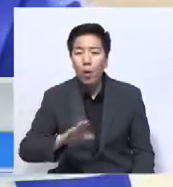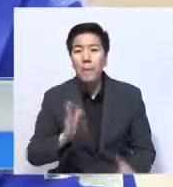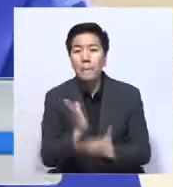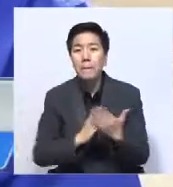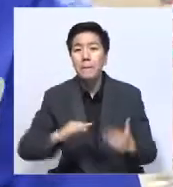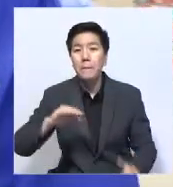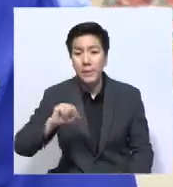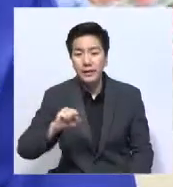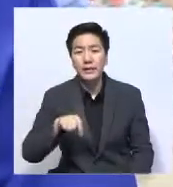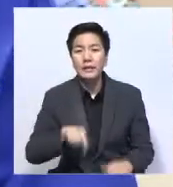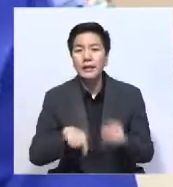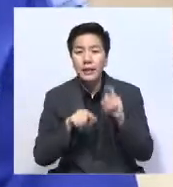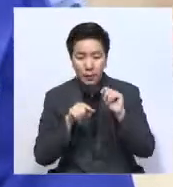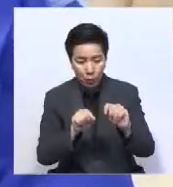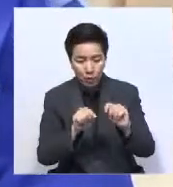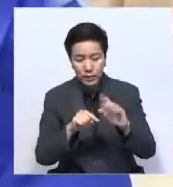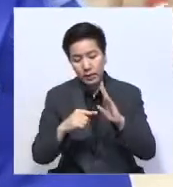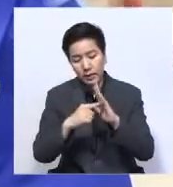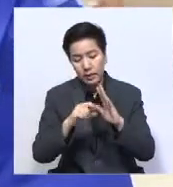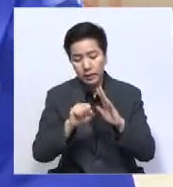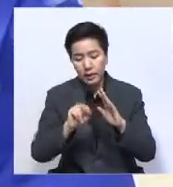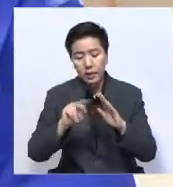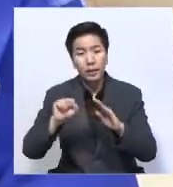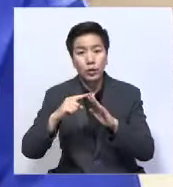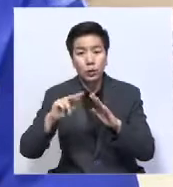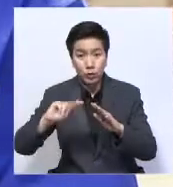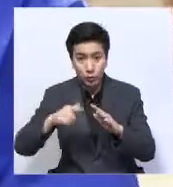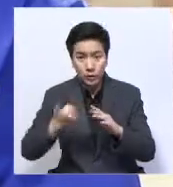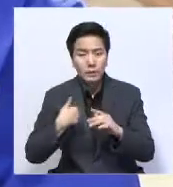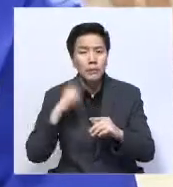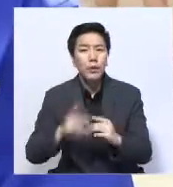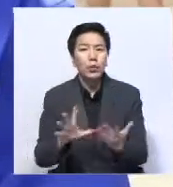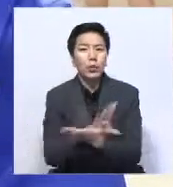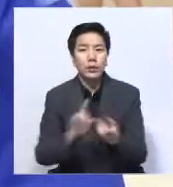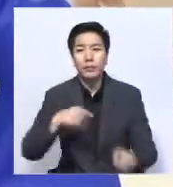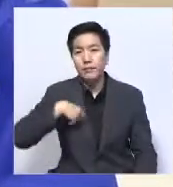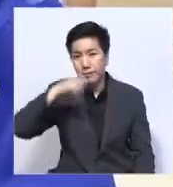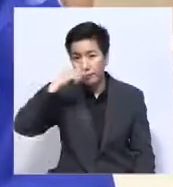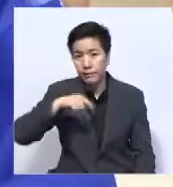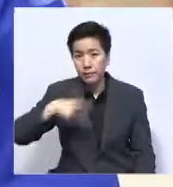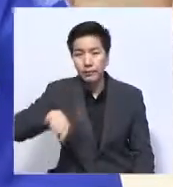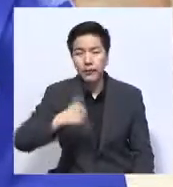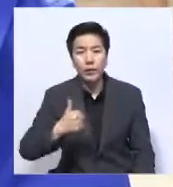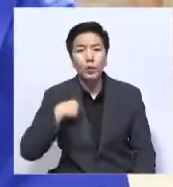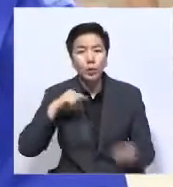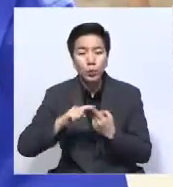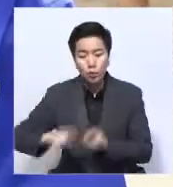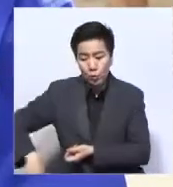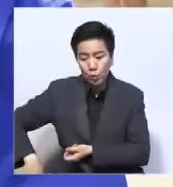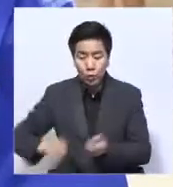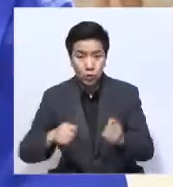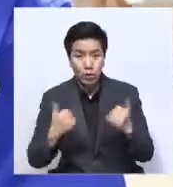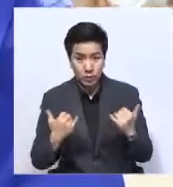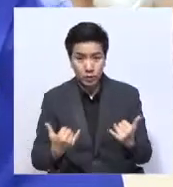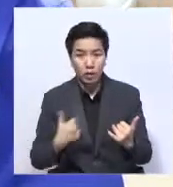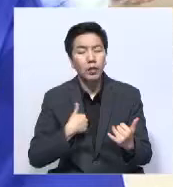างแสนชาวตำบลแสงสุขนะครับที่ถือคติประเพณีไทยว่าในวันสงกรานต์เนี่ย